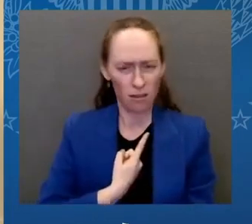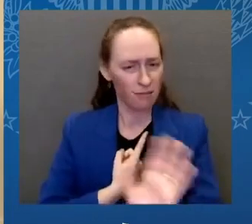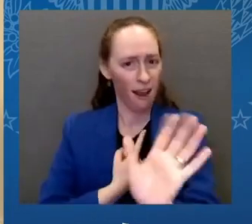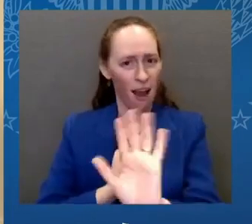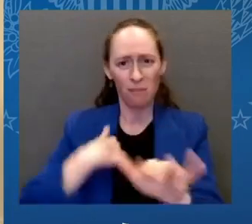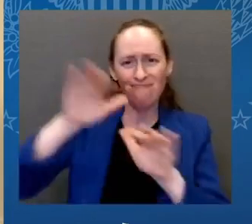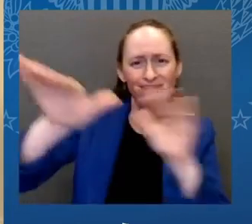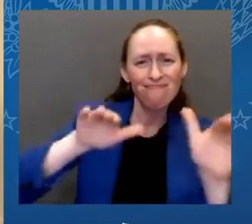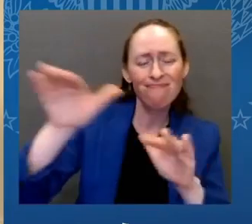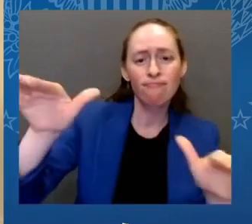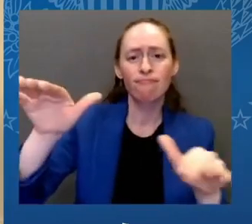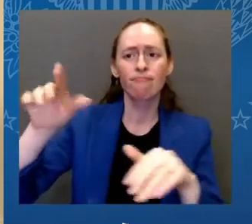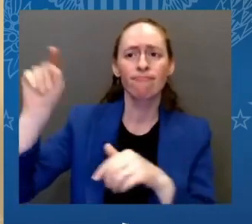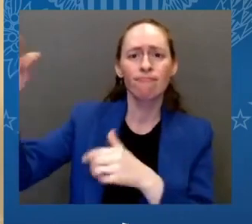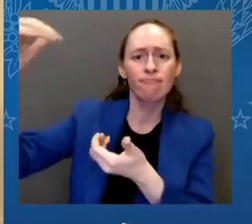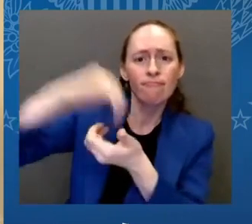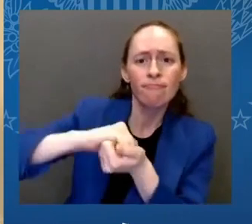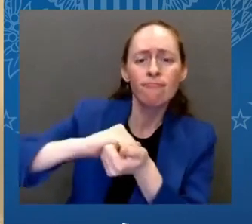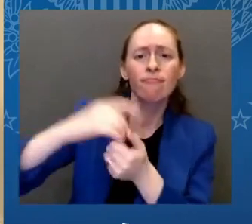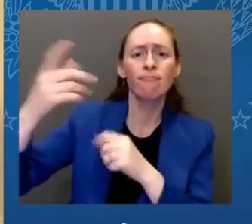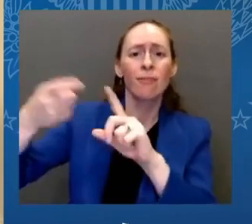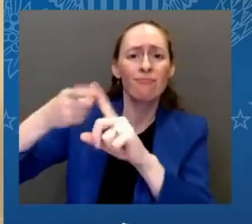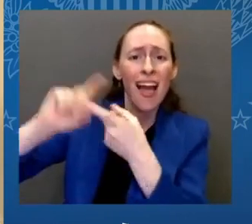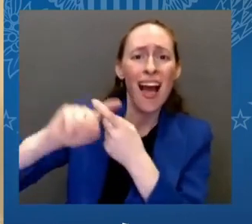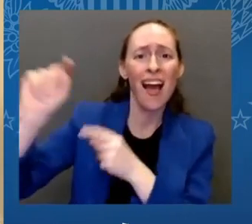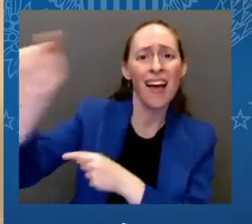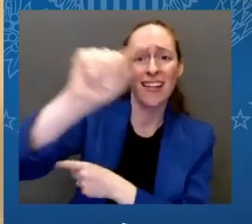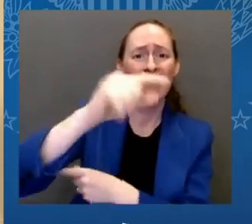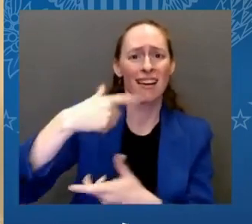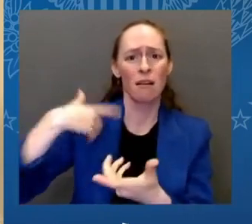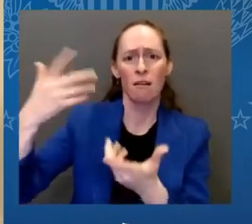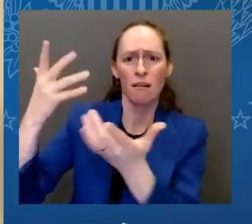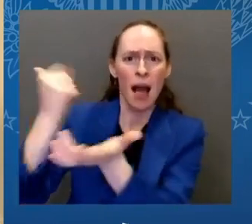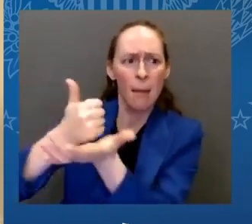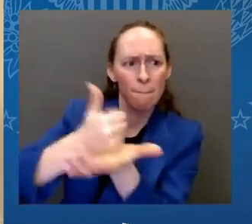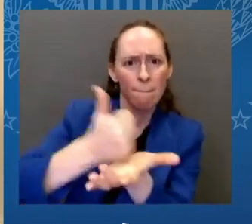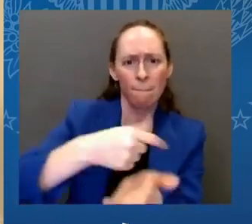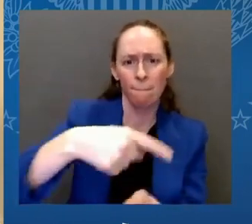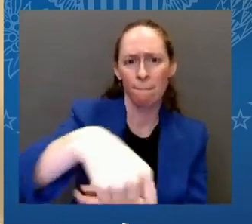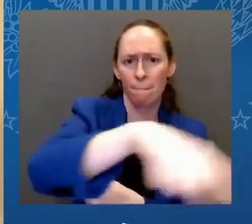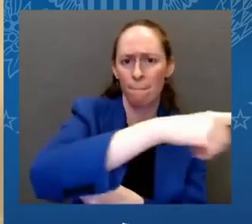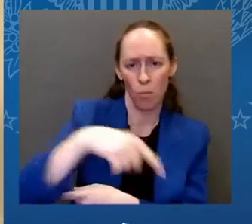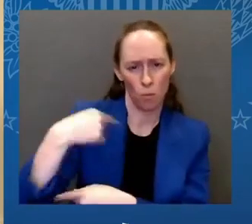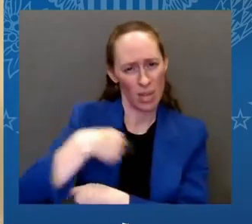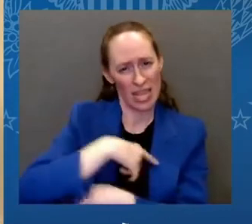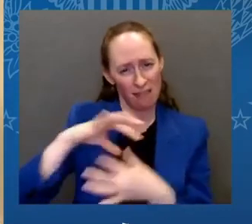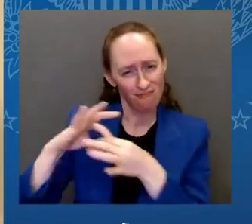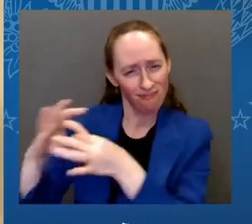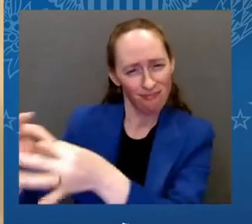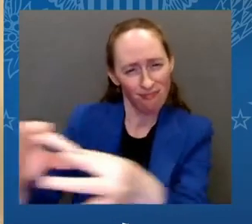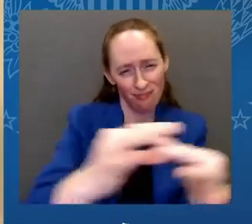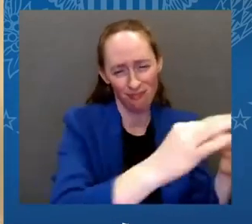з партнерами по всьому світові для того, щоб встановити